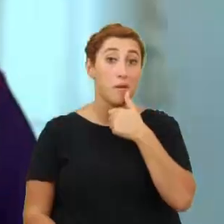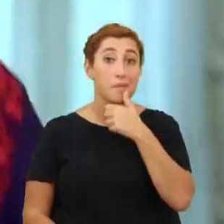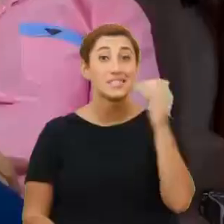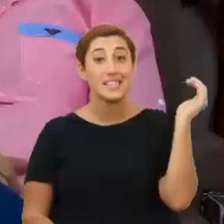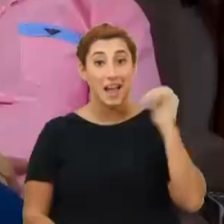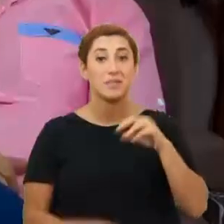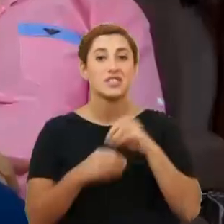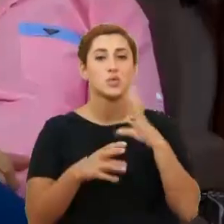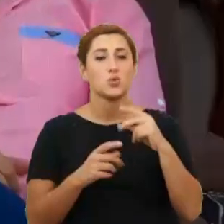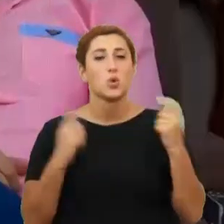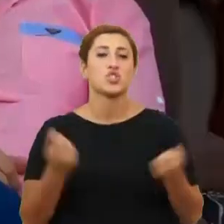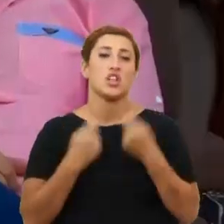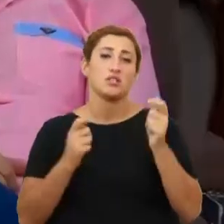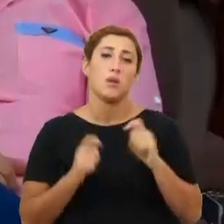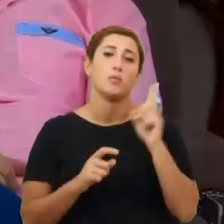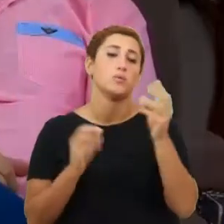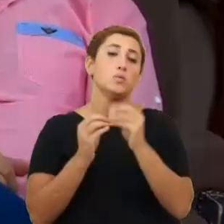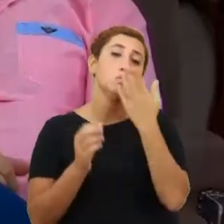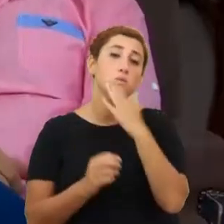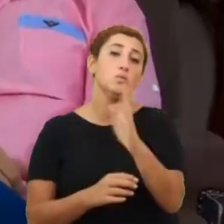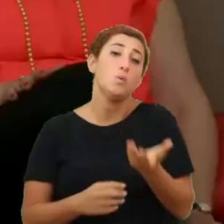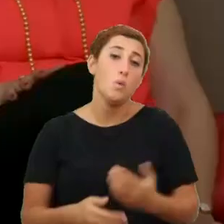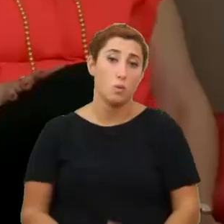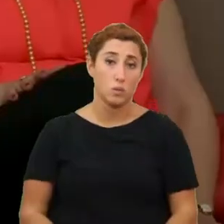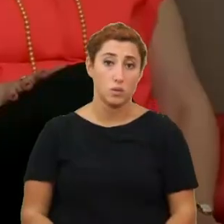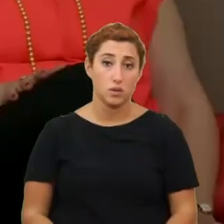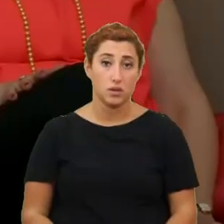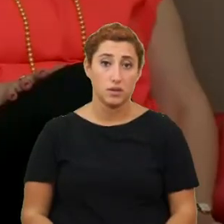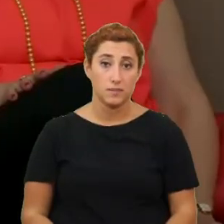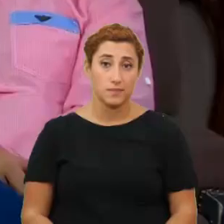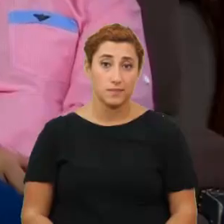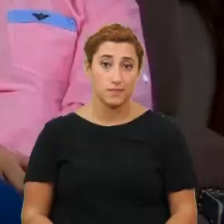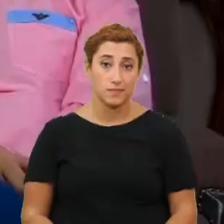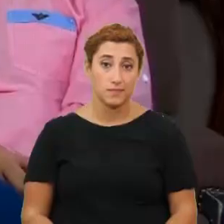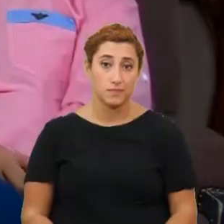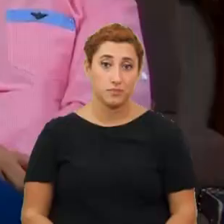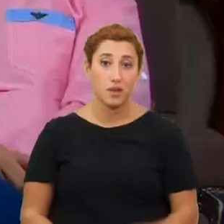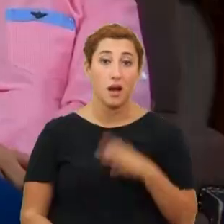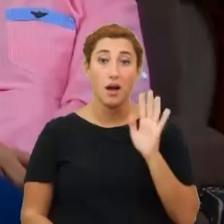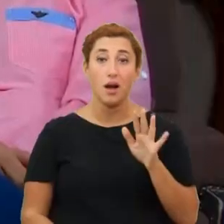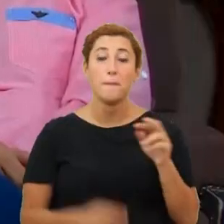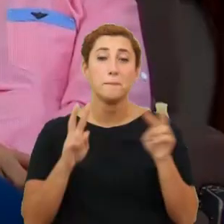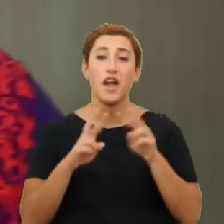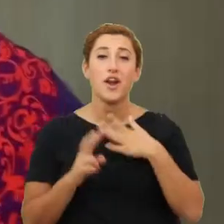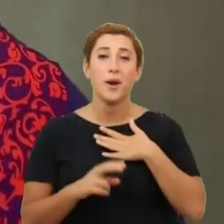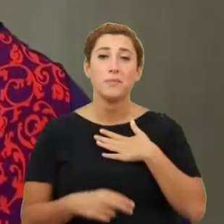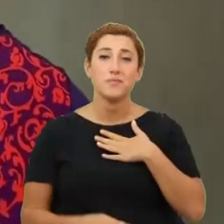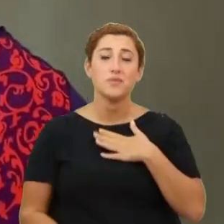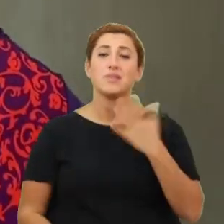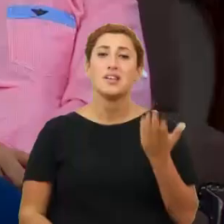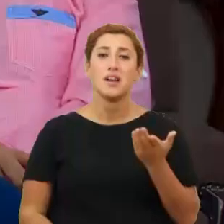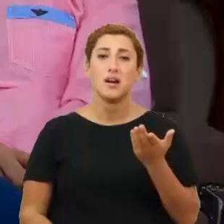babişkosunun gelmesi için de çok çaba sarf etti. Onun bir suçu yok yani. Meryemciğim,